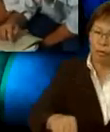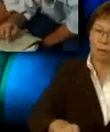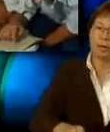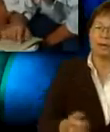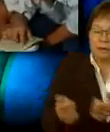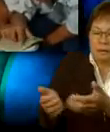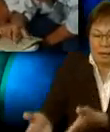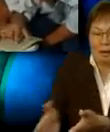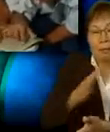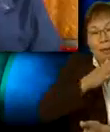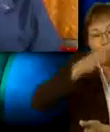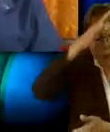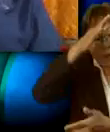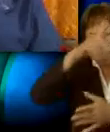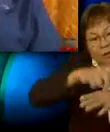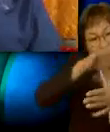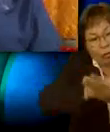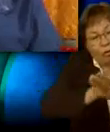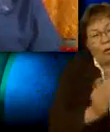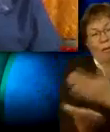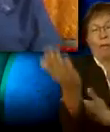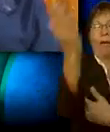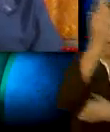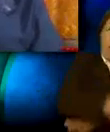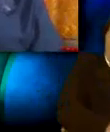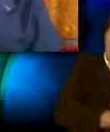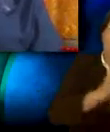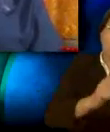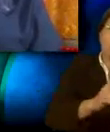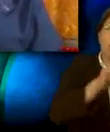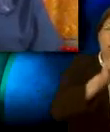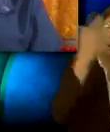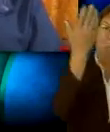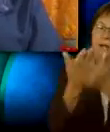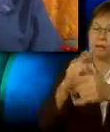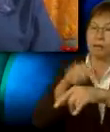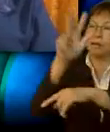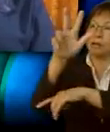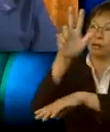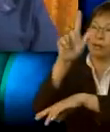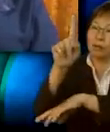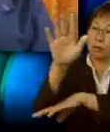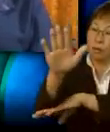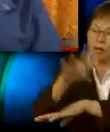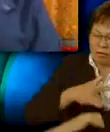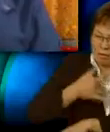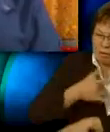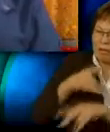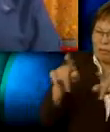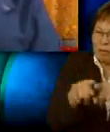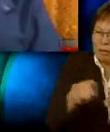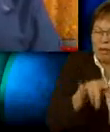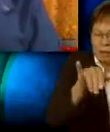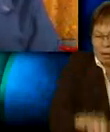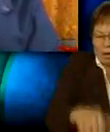Murid-murid yang ditinggalkan oleh ibu bapa di sekolah sepanjang hari dari pukul 7.30 pagi sehingga pukul 1 petang akan merasakan